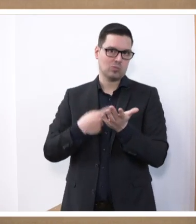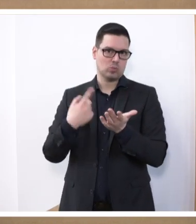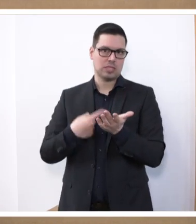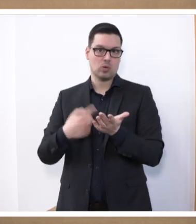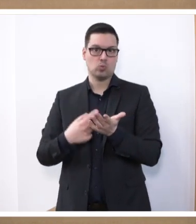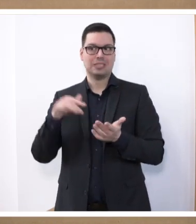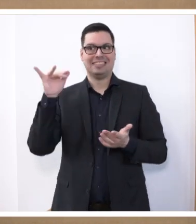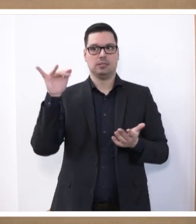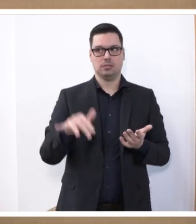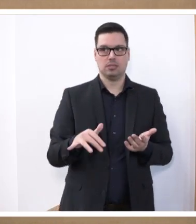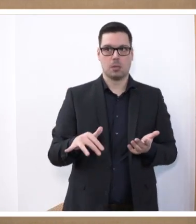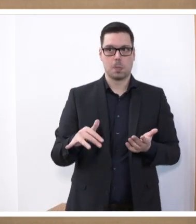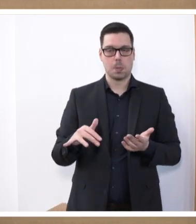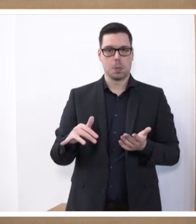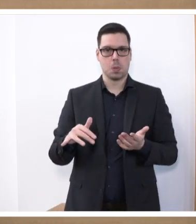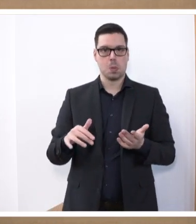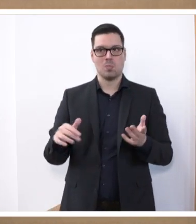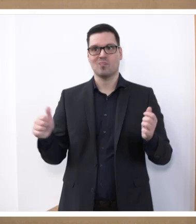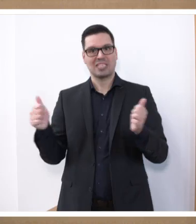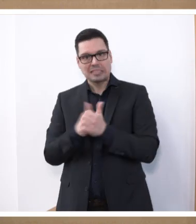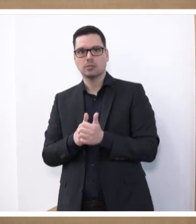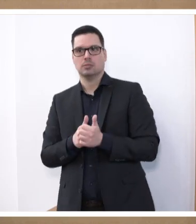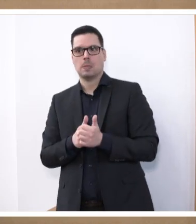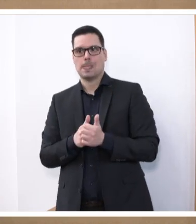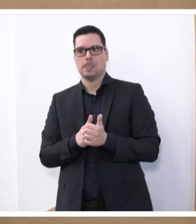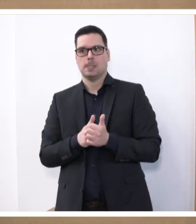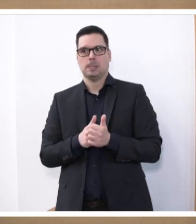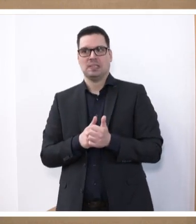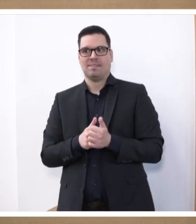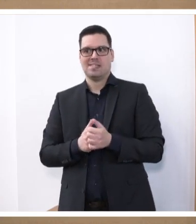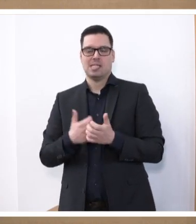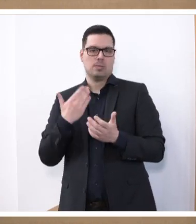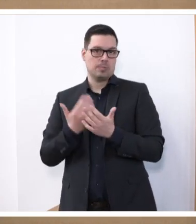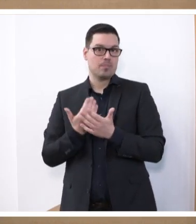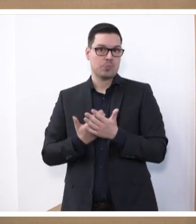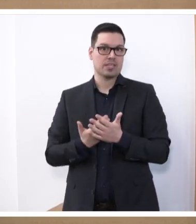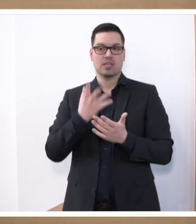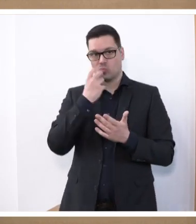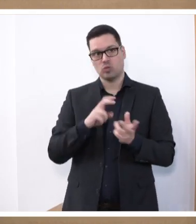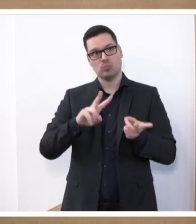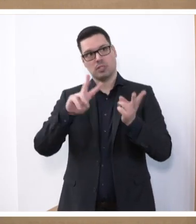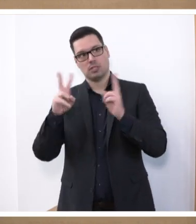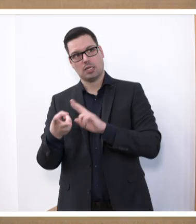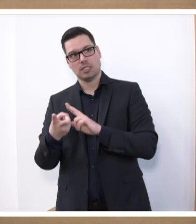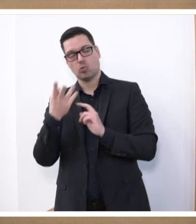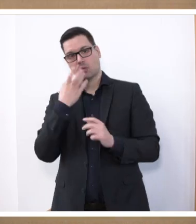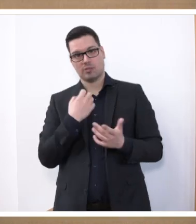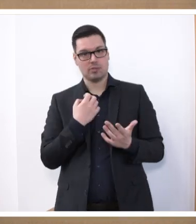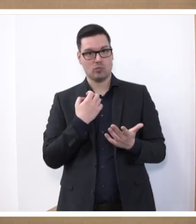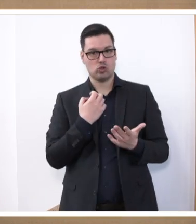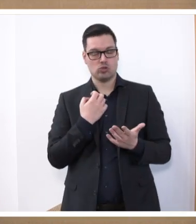bringt ähm die die muss man unter einen Hut bringen und genau das wollen wir halt mit der heutigen Änderung der Geschäftsordnung